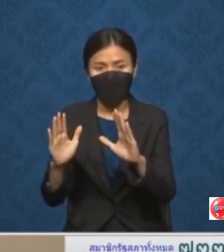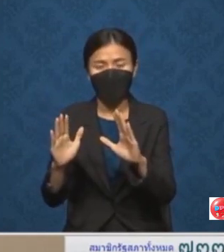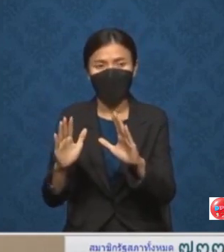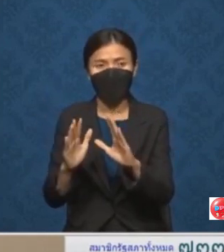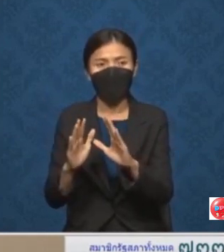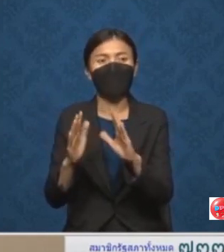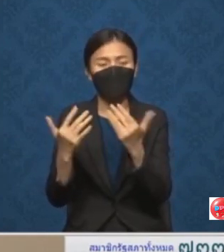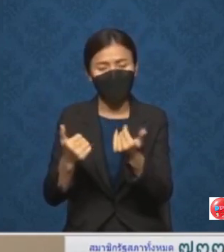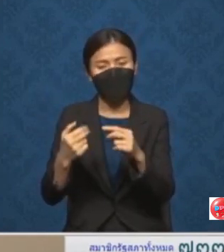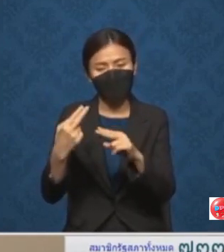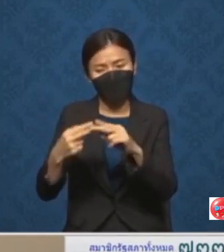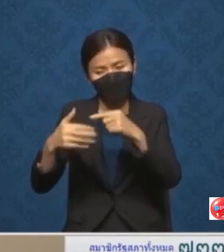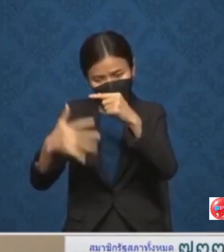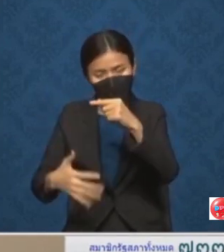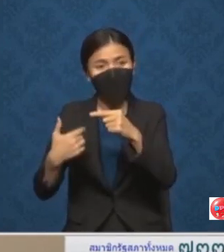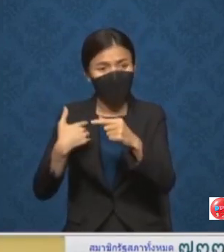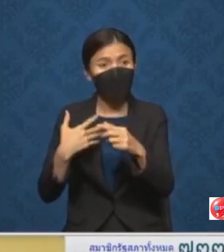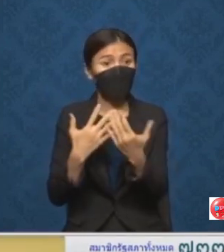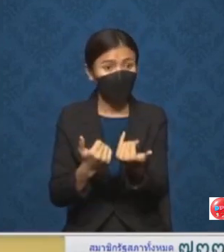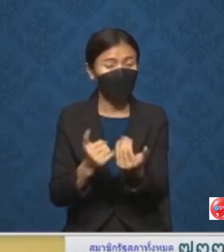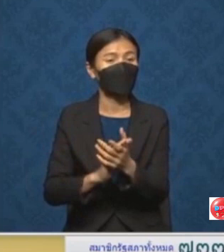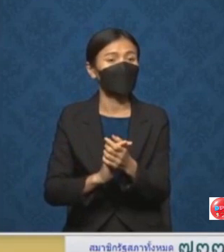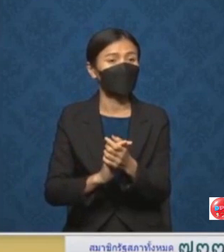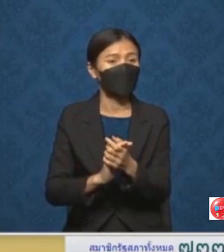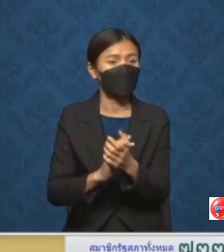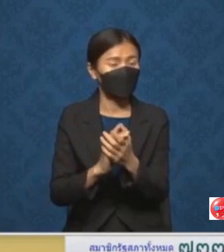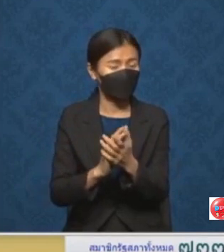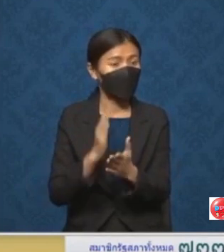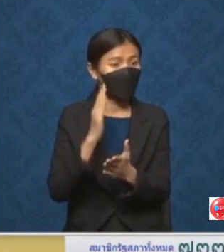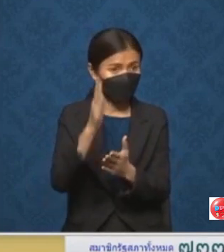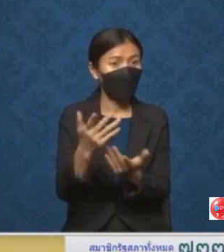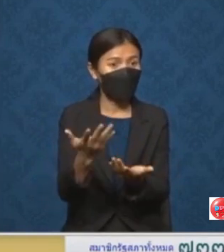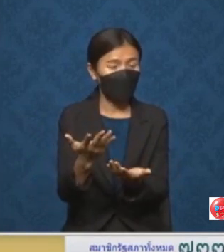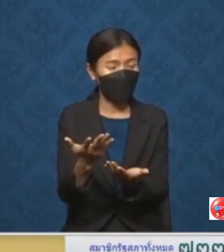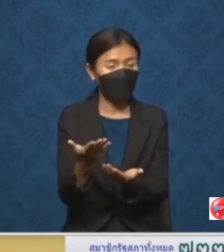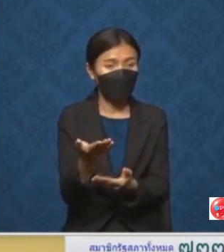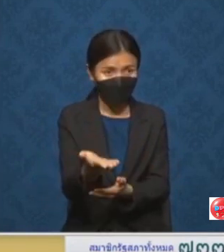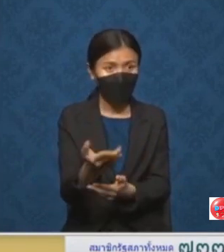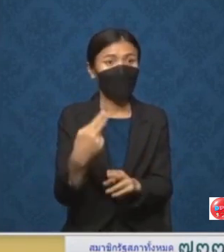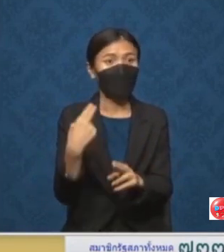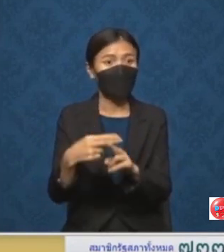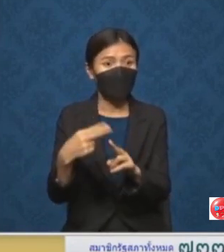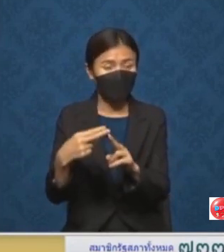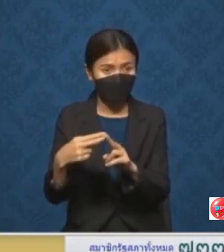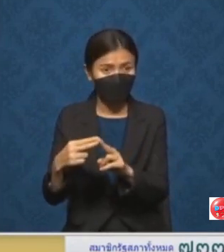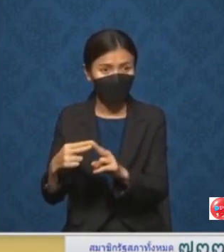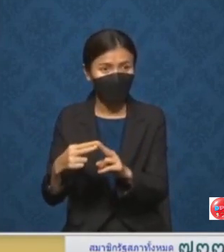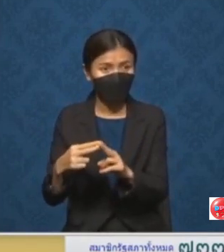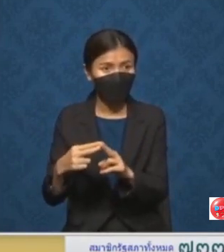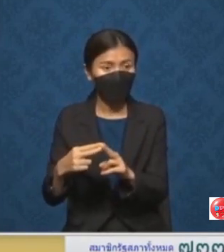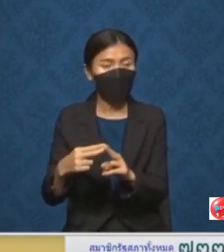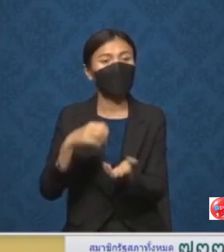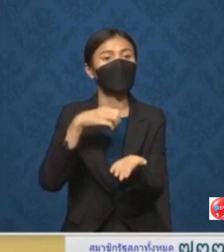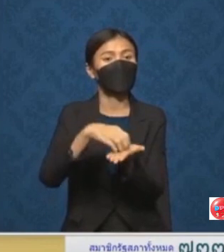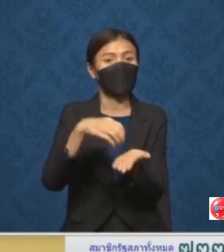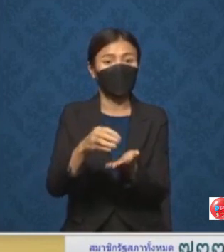ได้รวมไว้นะครับเพราะนั้นกระบวนการต่อไปก็ขอเชิญท่านเสนอชื่อนะครับโดยให้ทางวุฒิสมาชิก